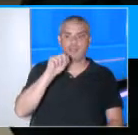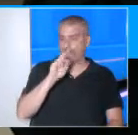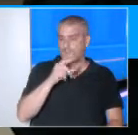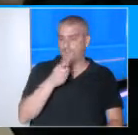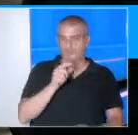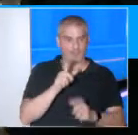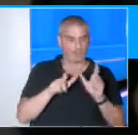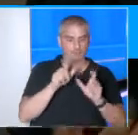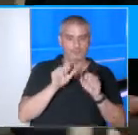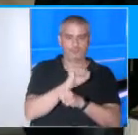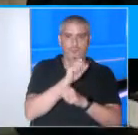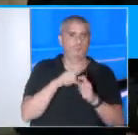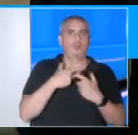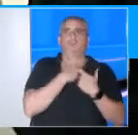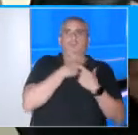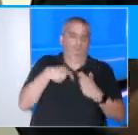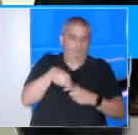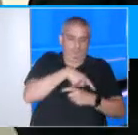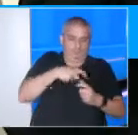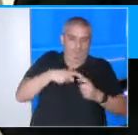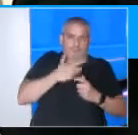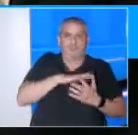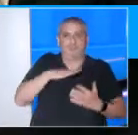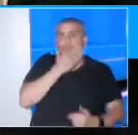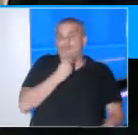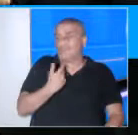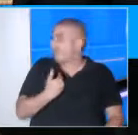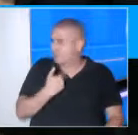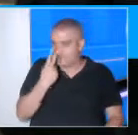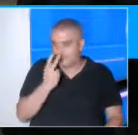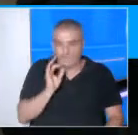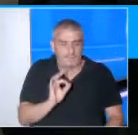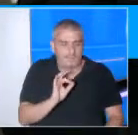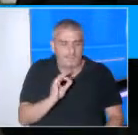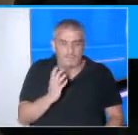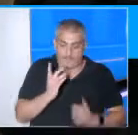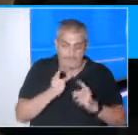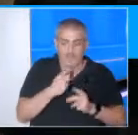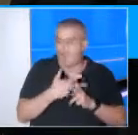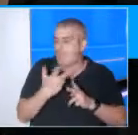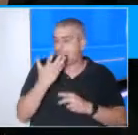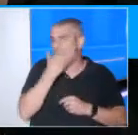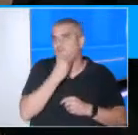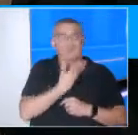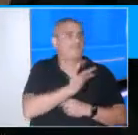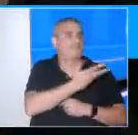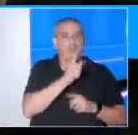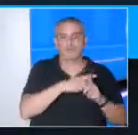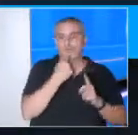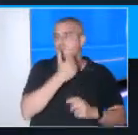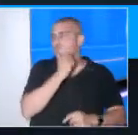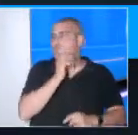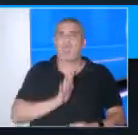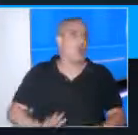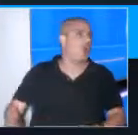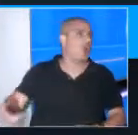מצד התושבים על כך שהם די כלואים באזור הפסטורלי והיפה הזה. תראה, אני ראיתי באמת בדרך לשם רק פסטורלי, בדיוק כמו שאתה אומר,